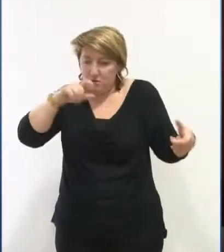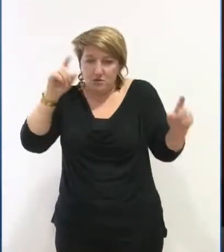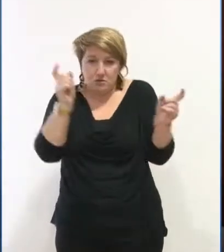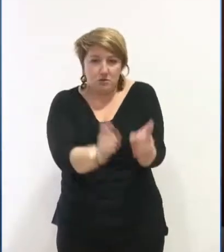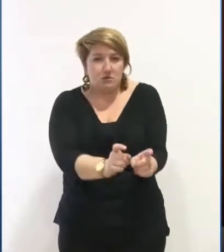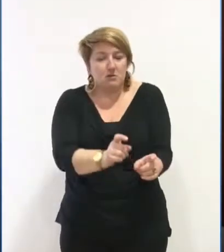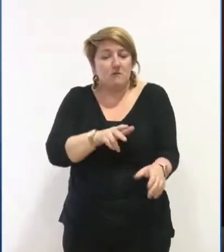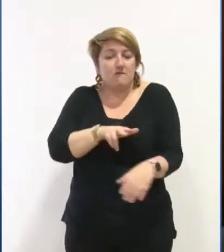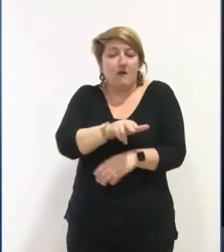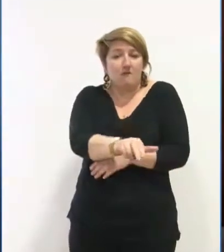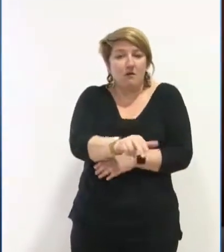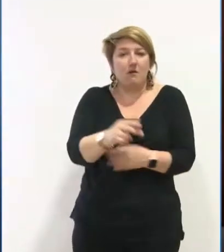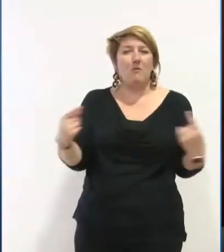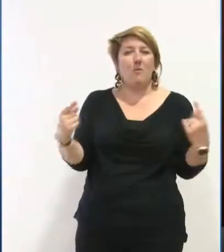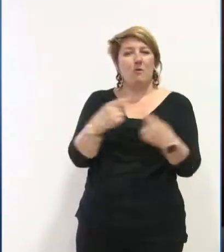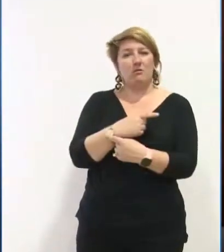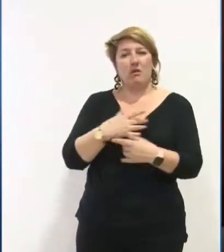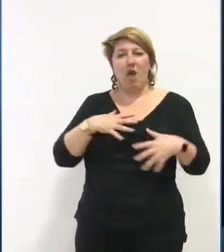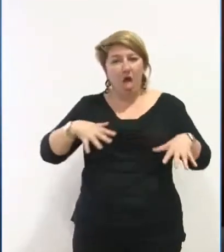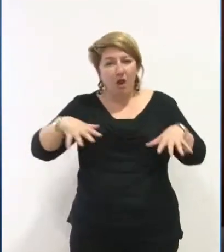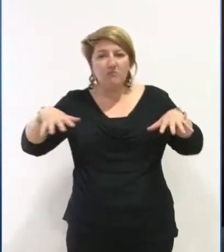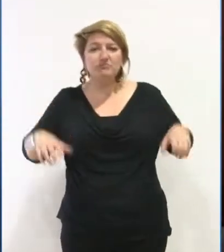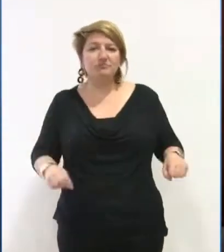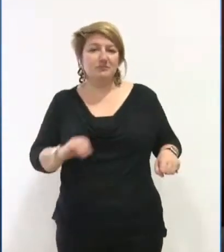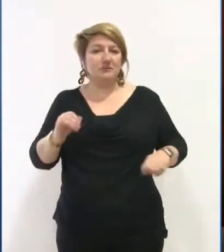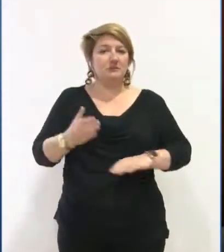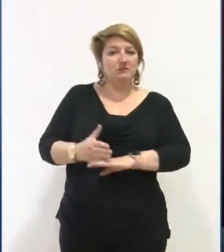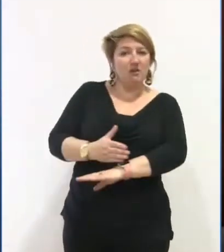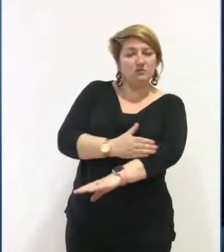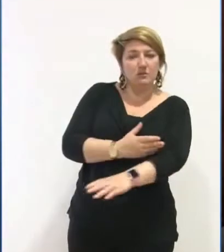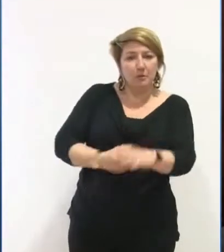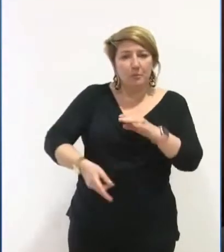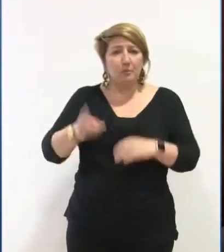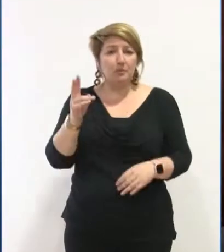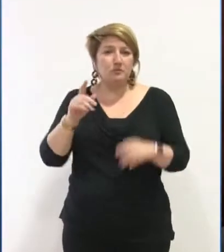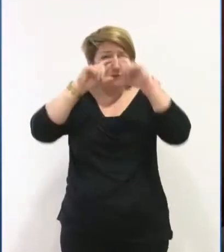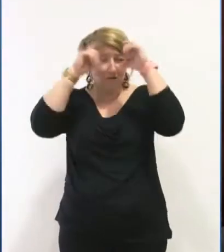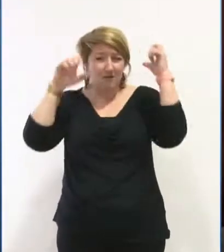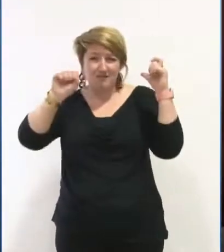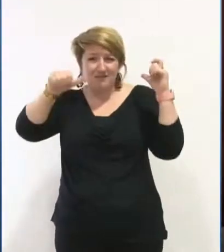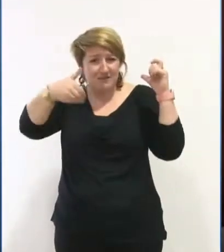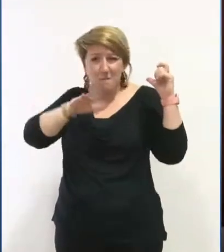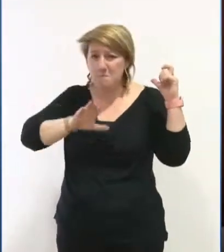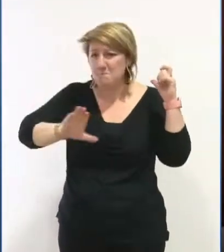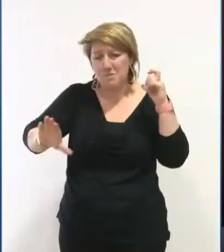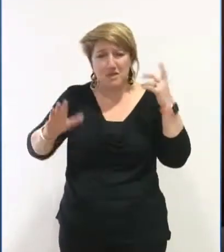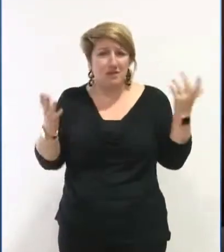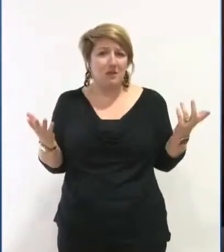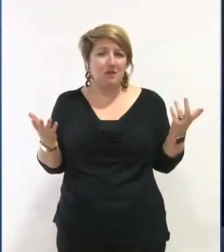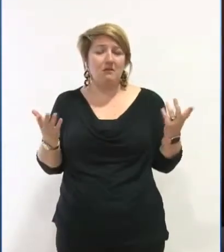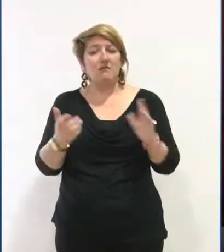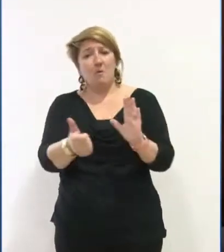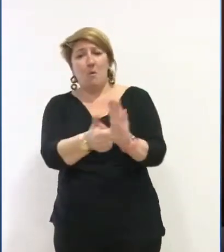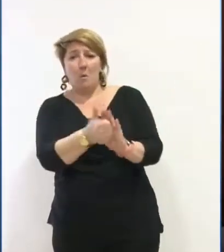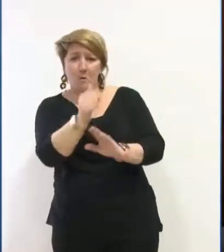à la place des actionnaires dans le cas d'une SEM? Comment comptez-vous préserver leur rôle?